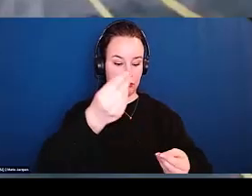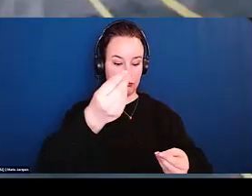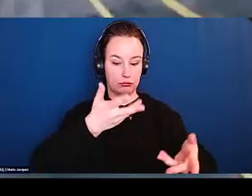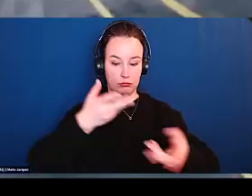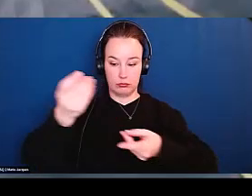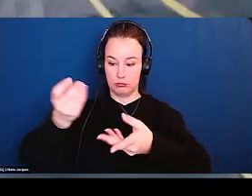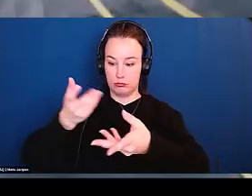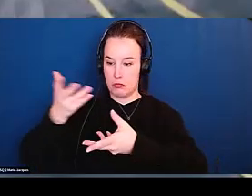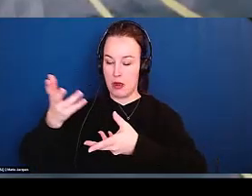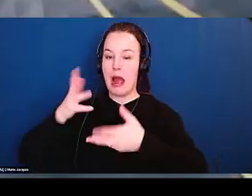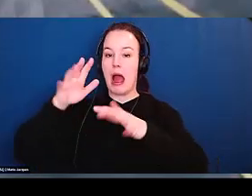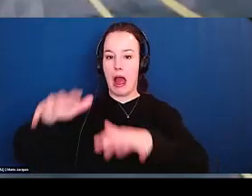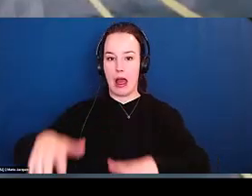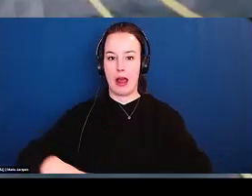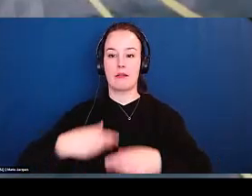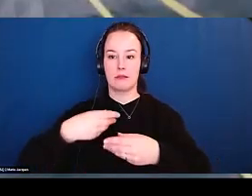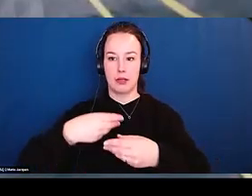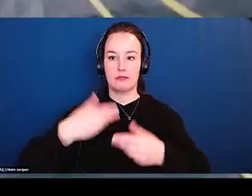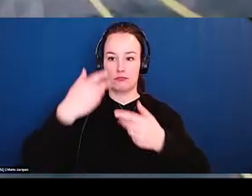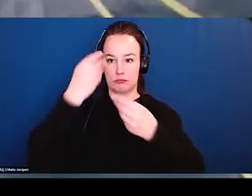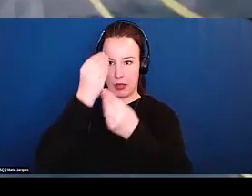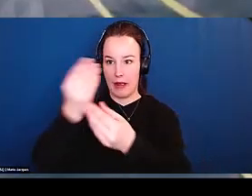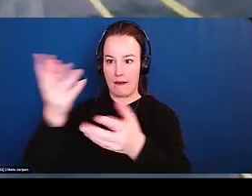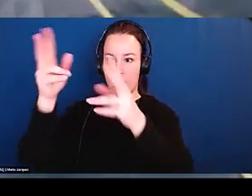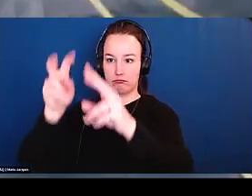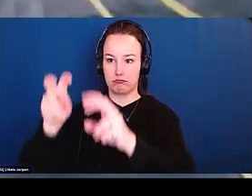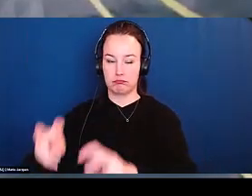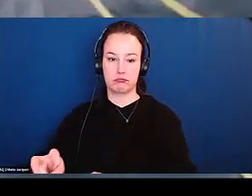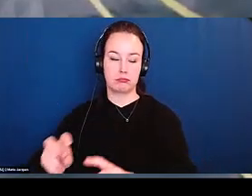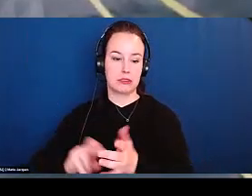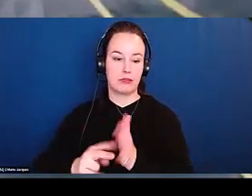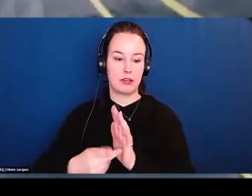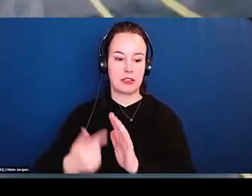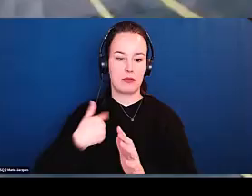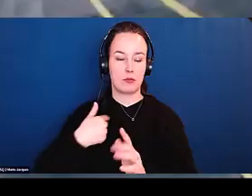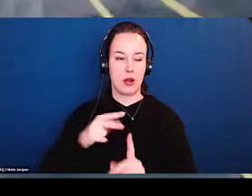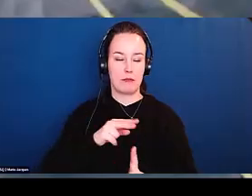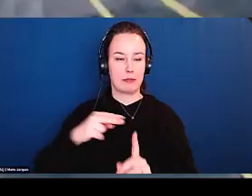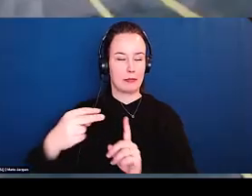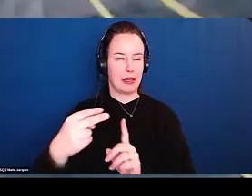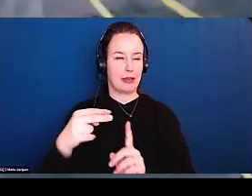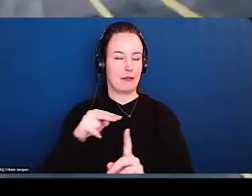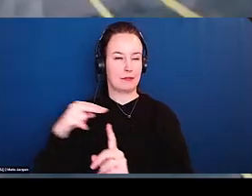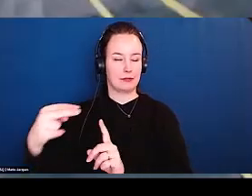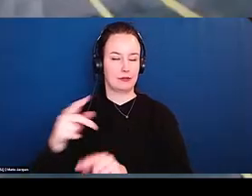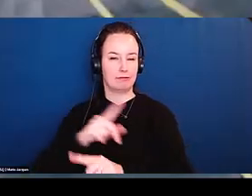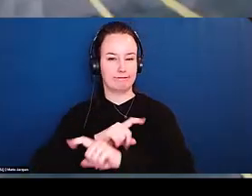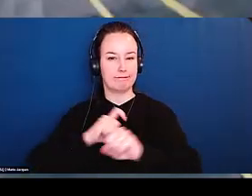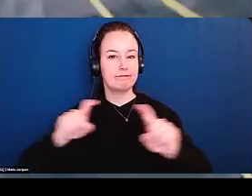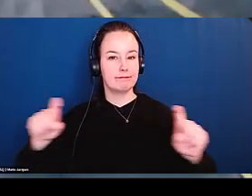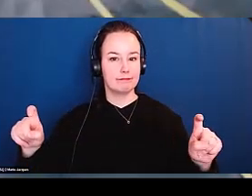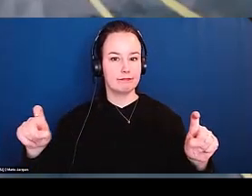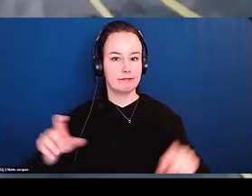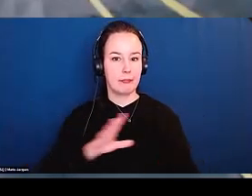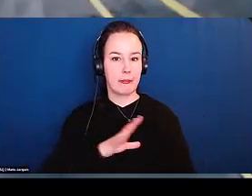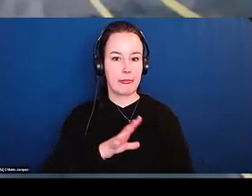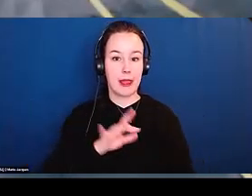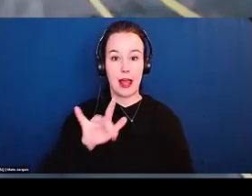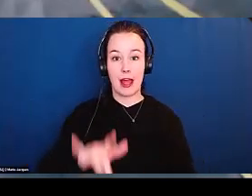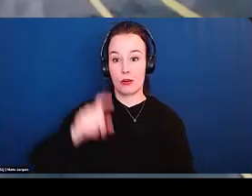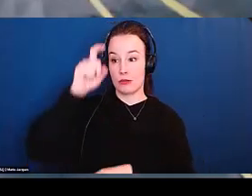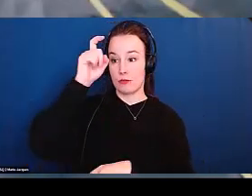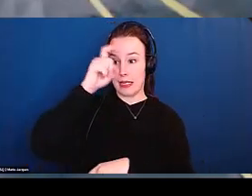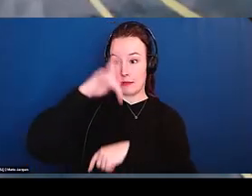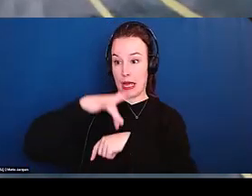Cela m'offre une position vraiment privilégiée et une perspective de différentes manières. J'ai